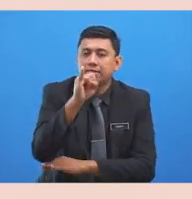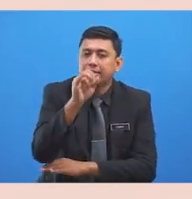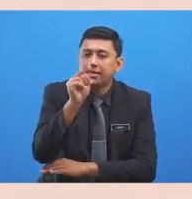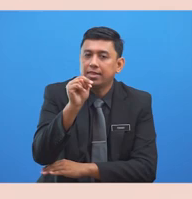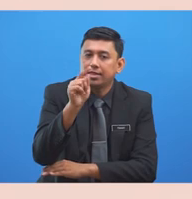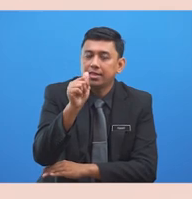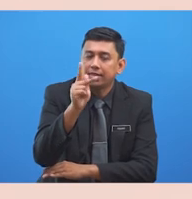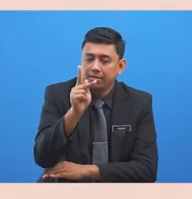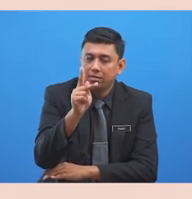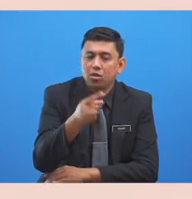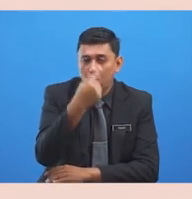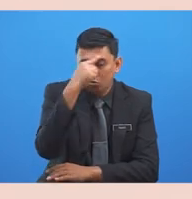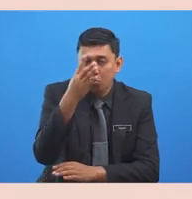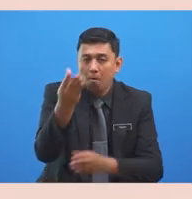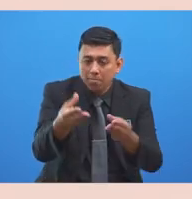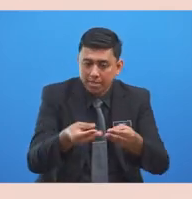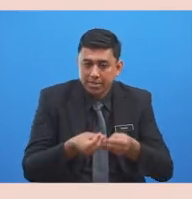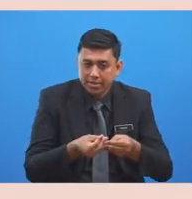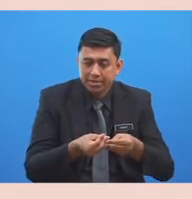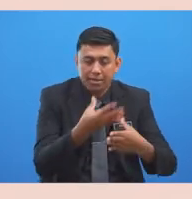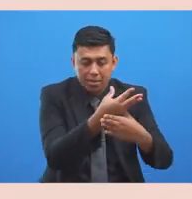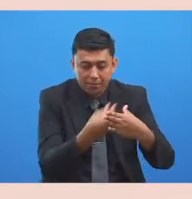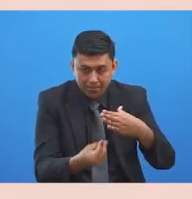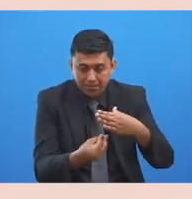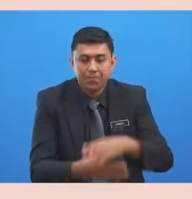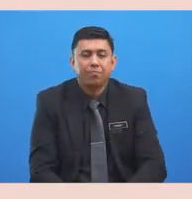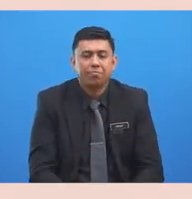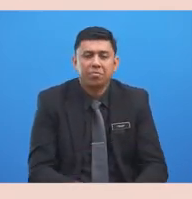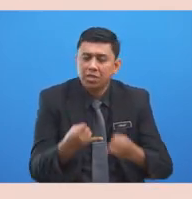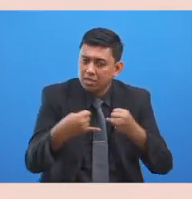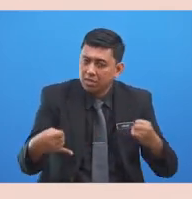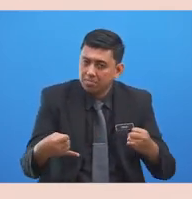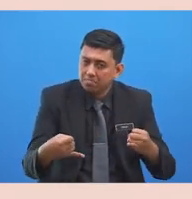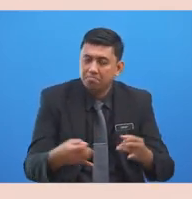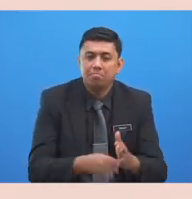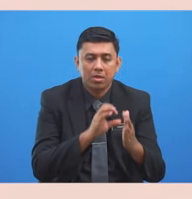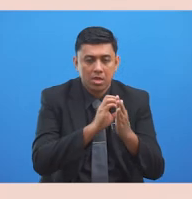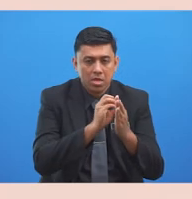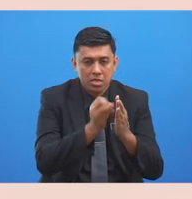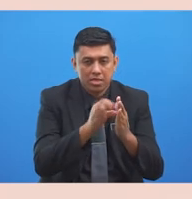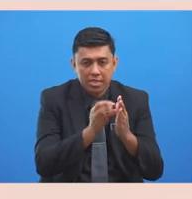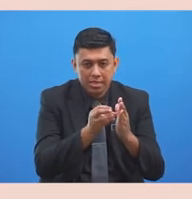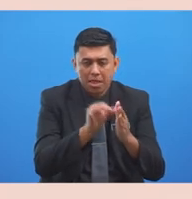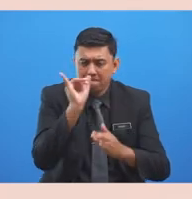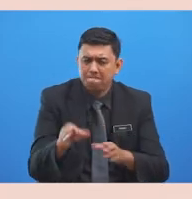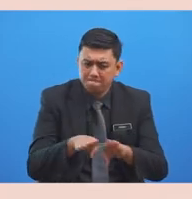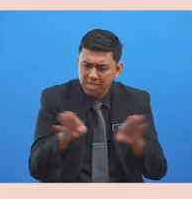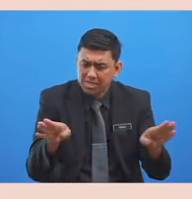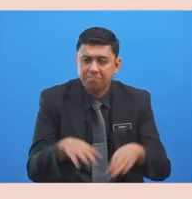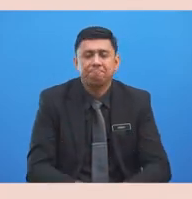untuk menerima input berdasarkan jenis data yang berbeza,